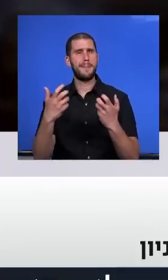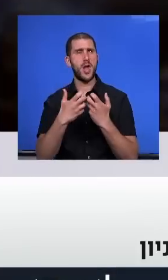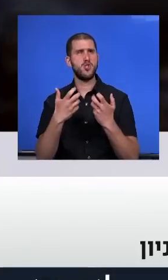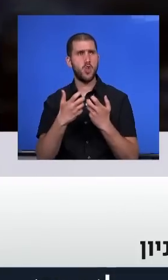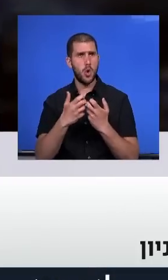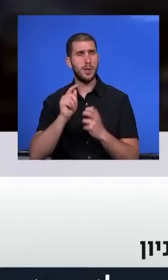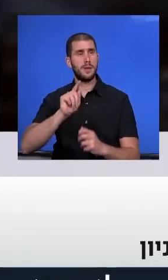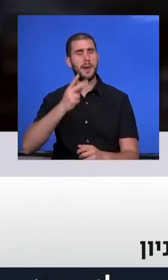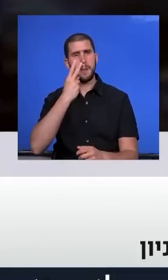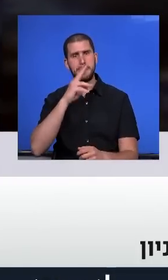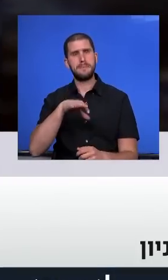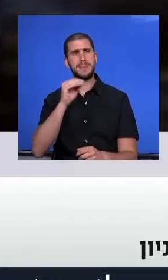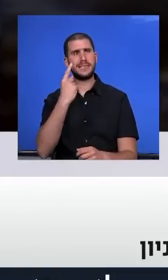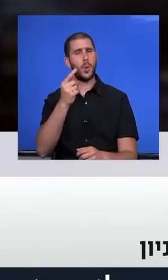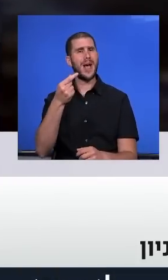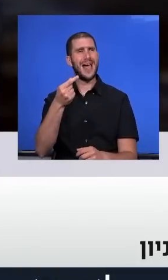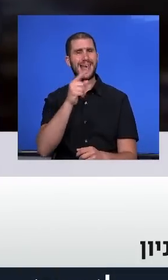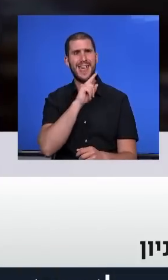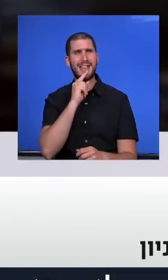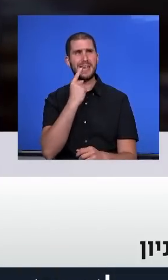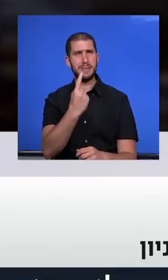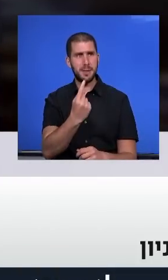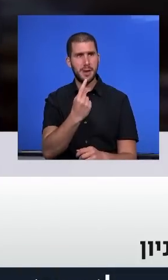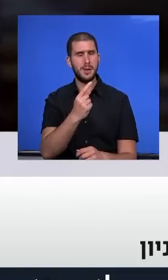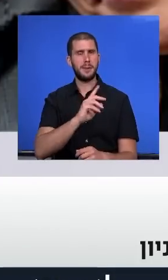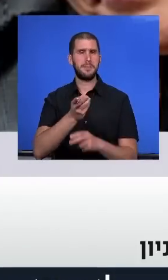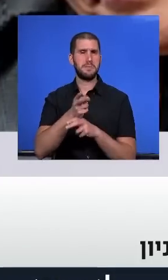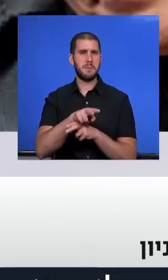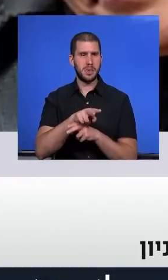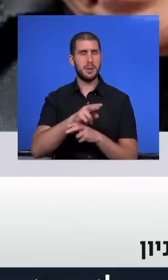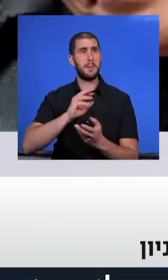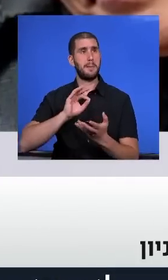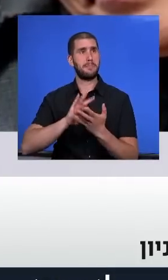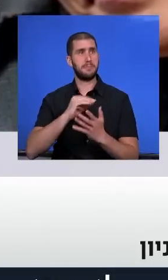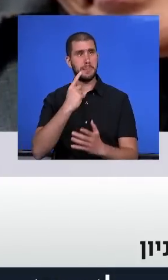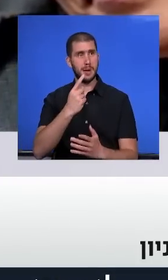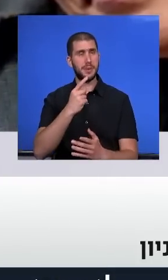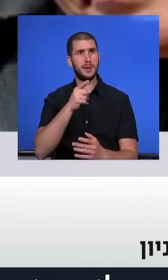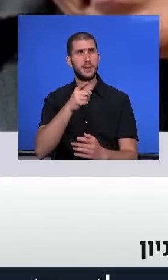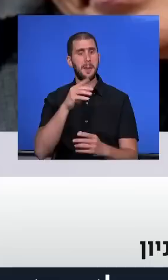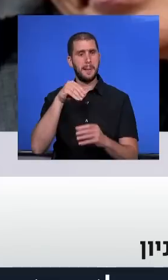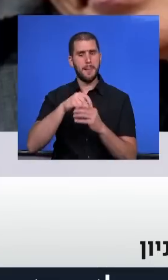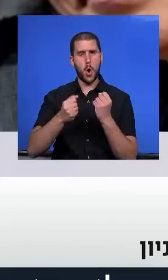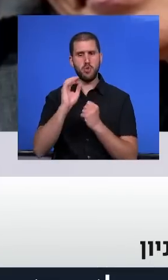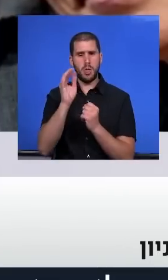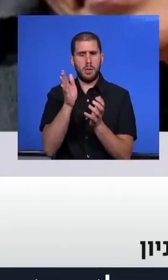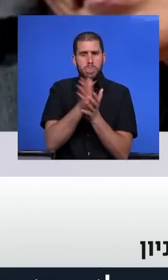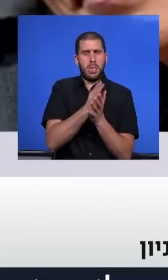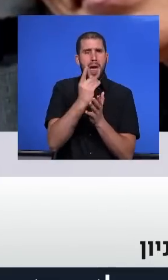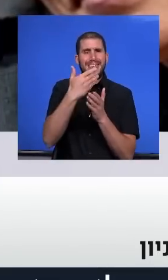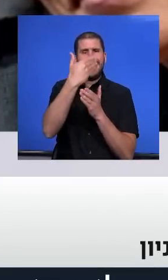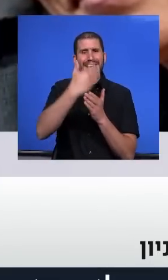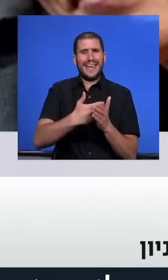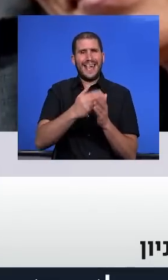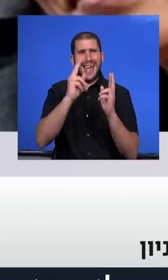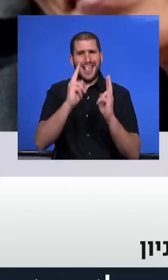ושם מוצאים למעשה את גלית, אם המשפחה, ללא רוח חיים, כאשר היא בין רכבה שלה לבין אחד הקירות של החניון.